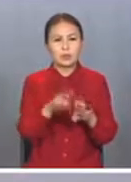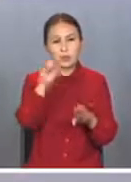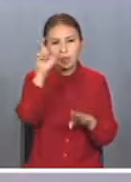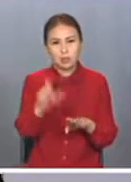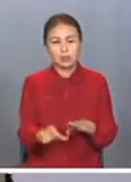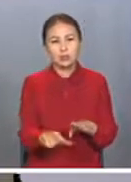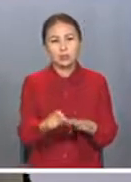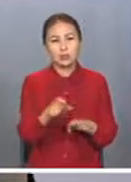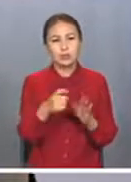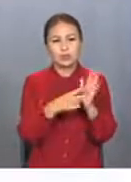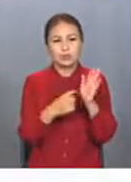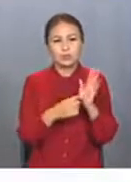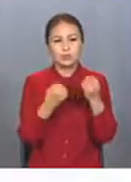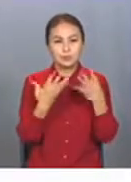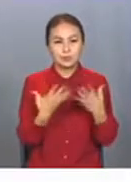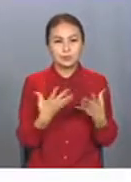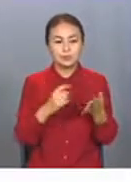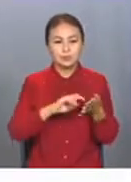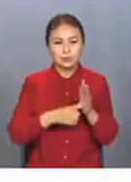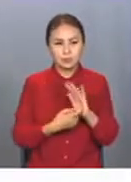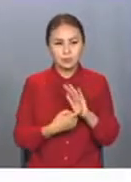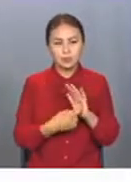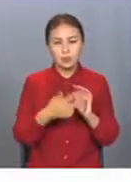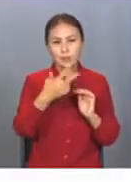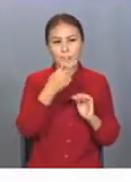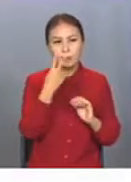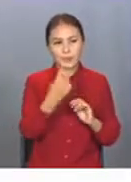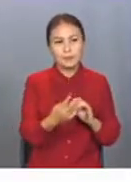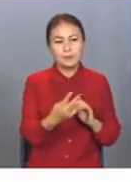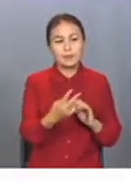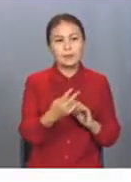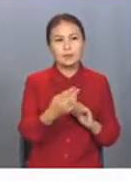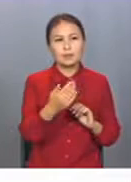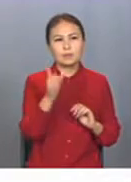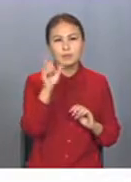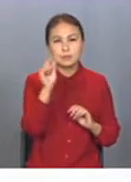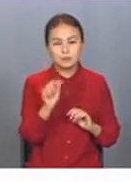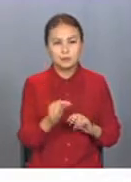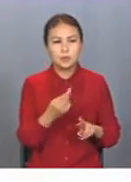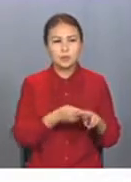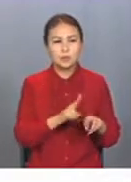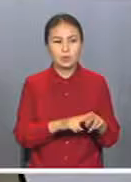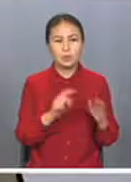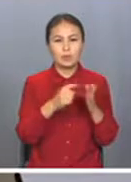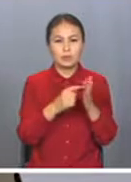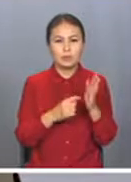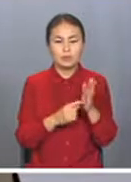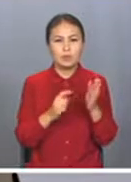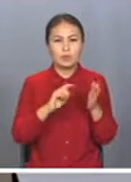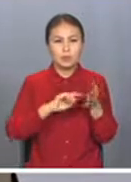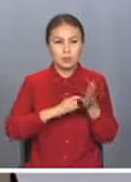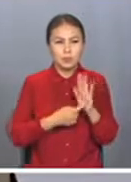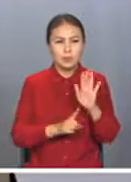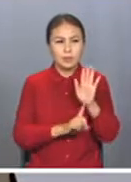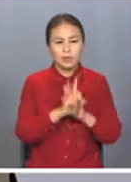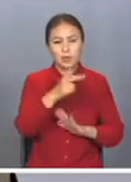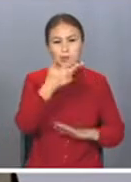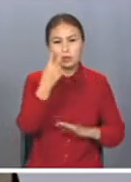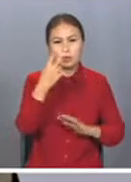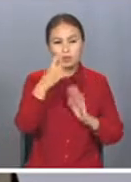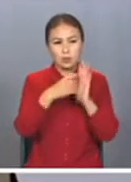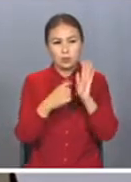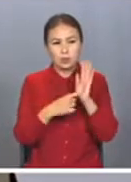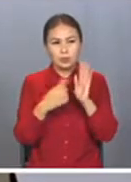жай көбейткіштерге жіктейміз. 2 бізде жұп цифр, сондықтан 2-ге бөлуден бастаймын. 2-ге бөлемін